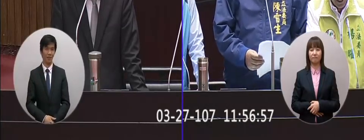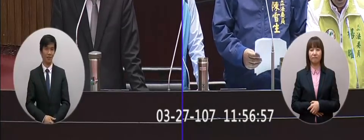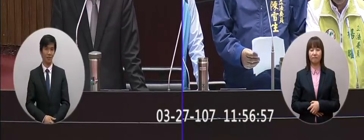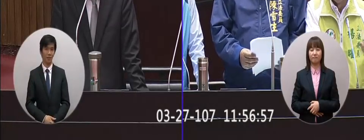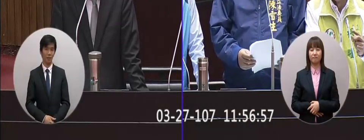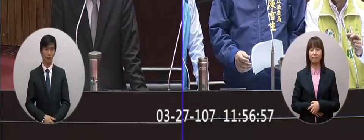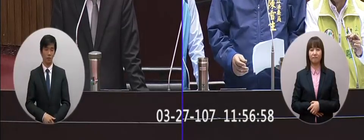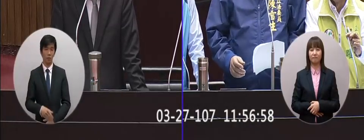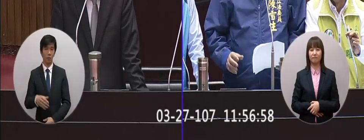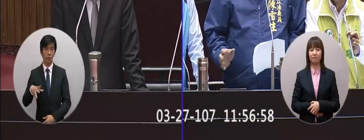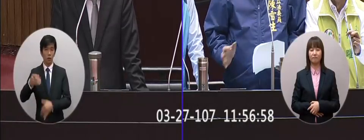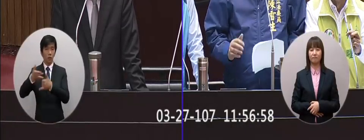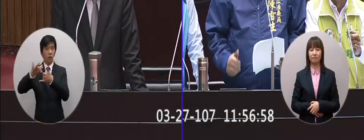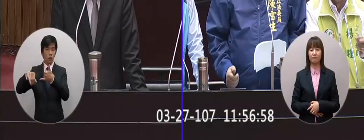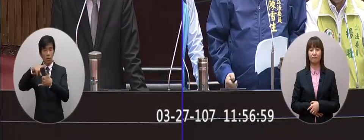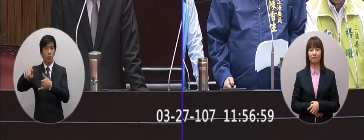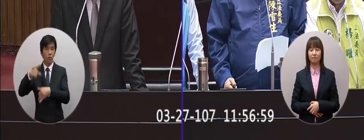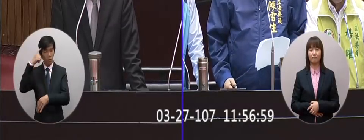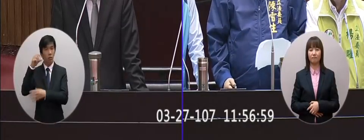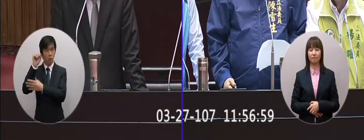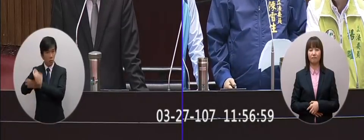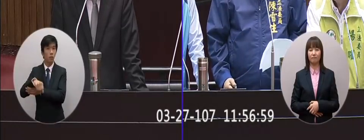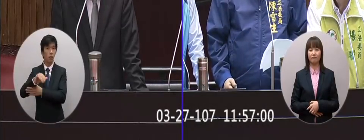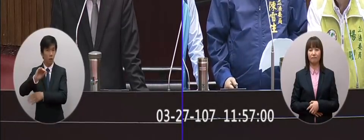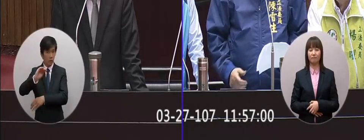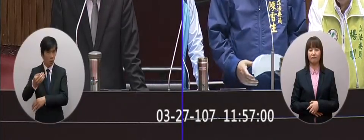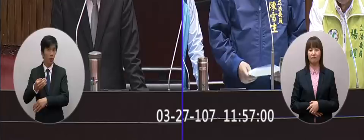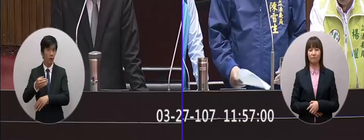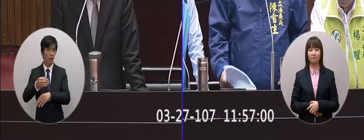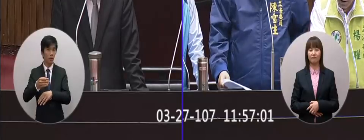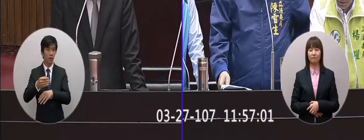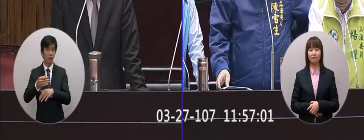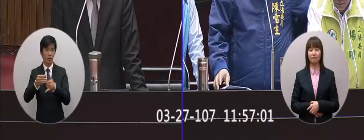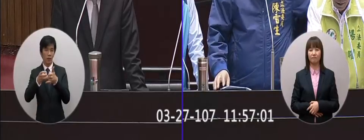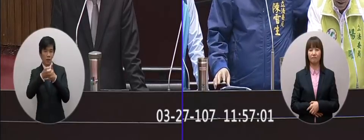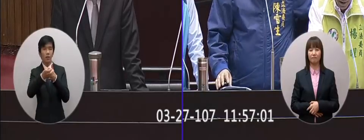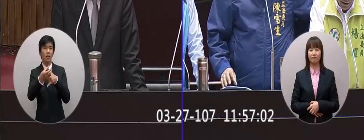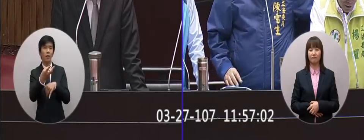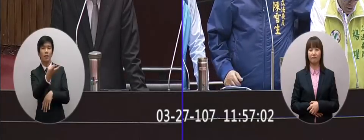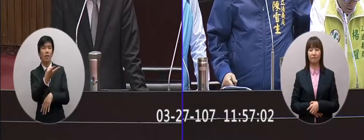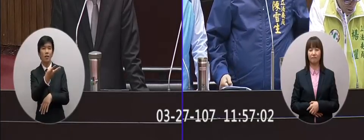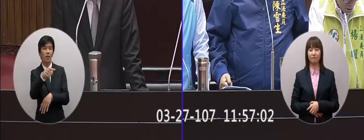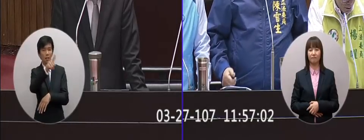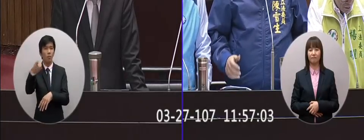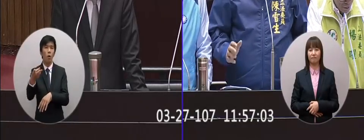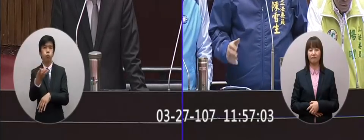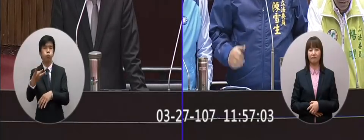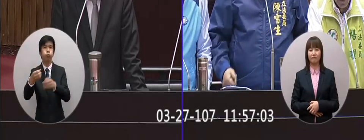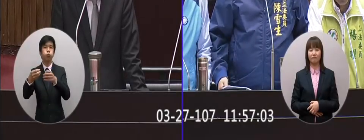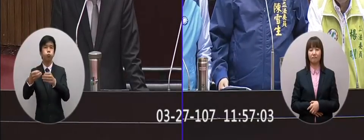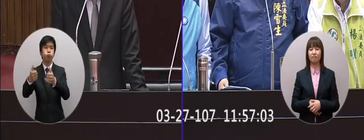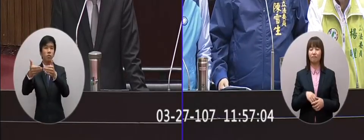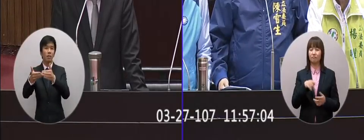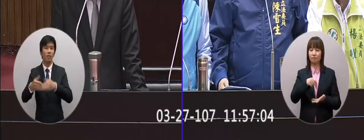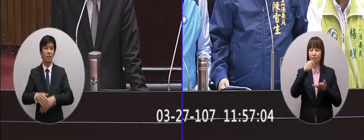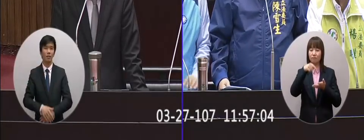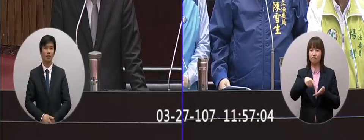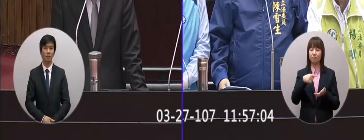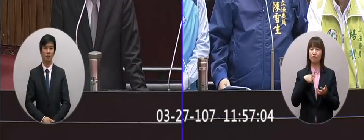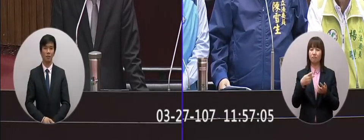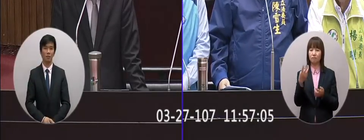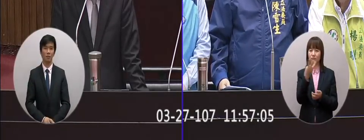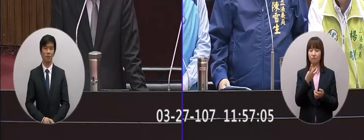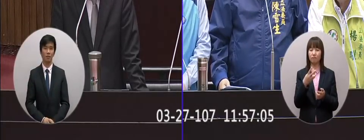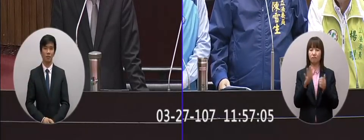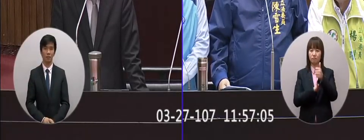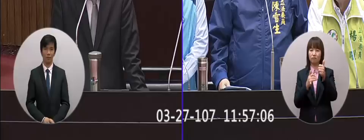前面的我都同意了、哦啊。但是三个离岛谁比较好，这你们要先讲好。 所以讲到这里呢，我们三位委